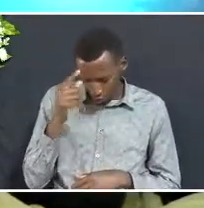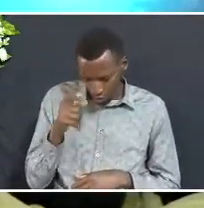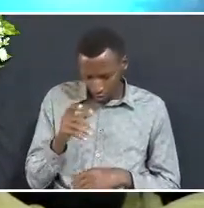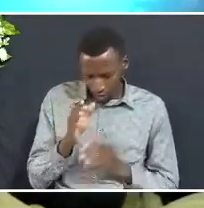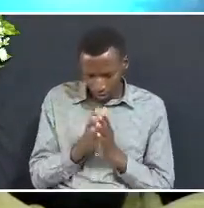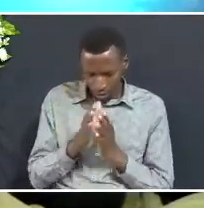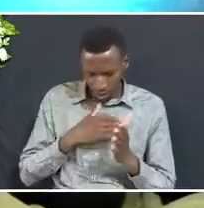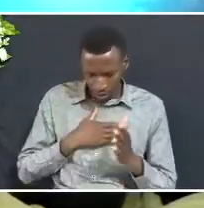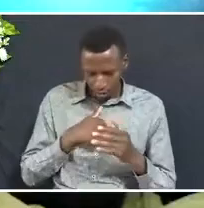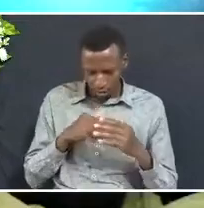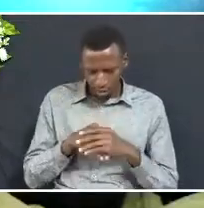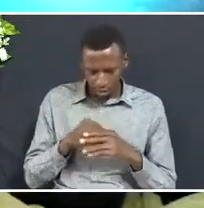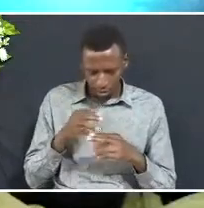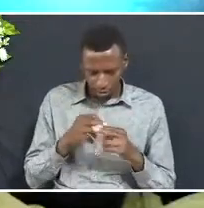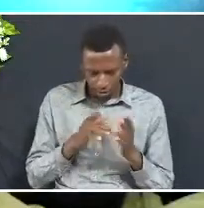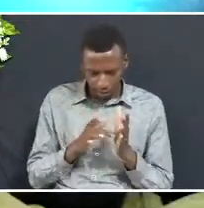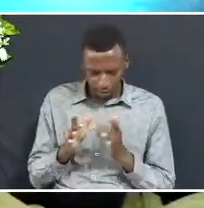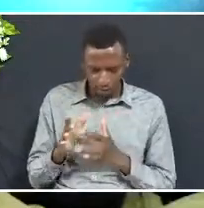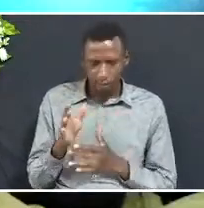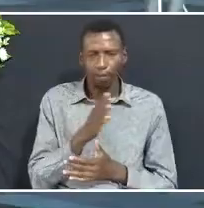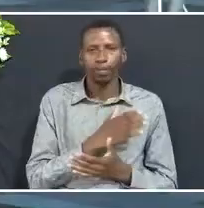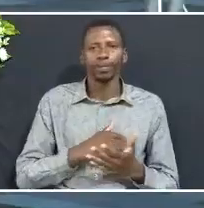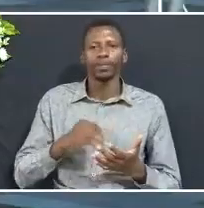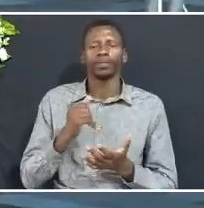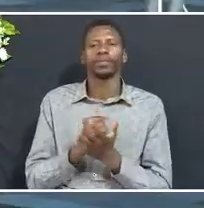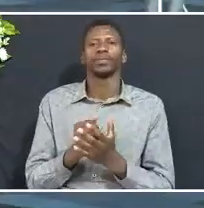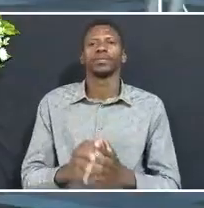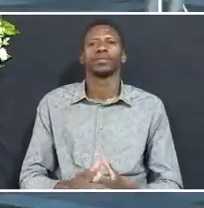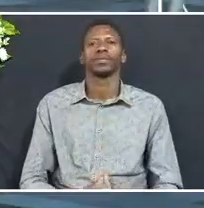our prayer in Jesus' name. Amen.